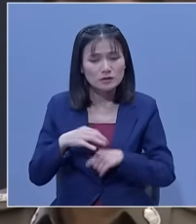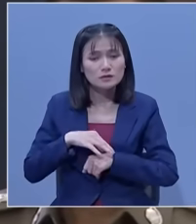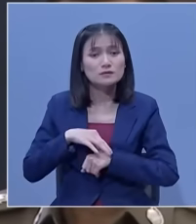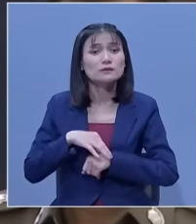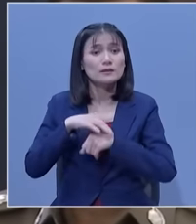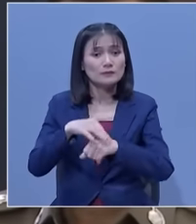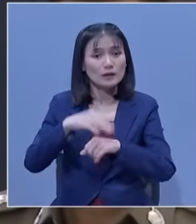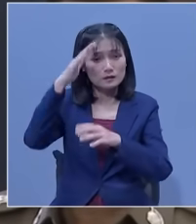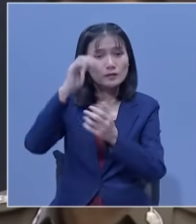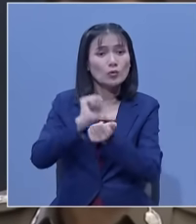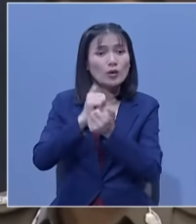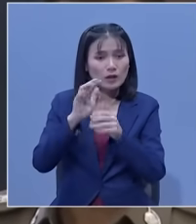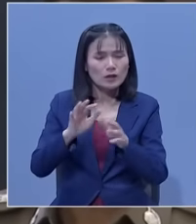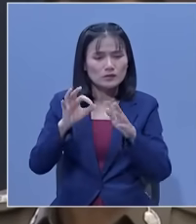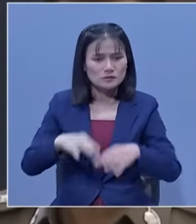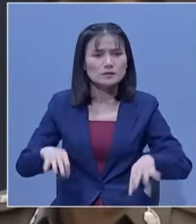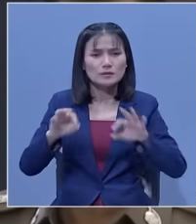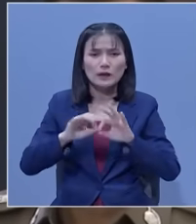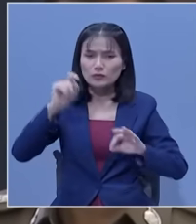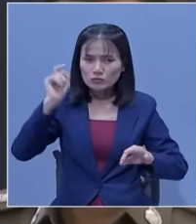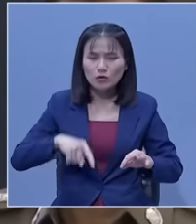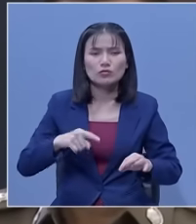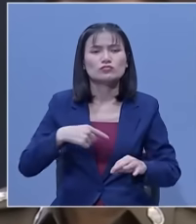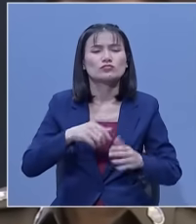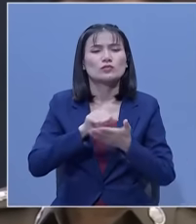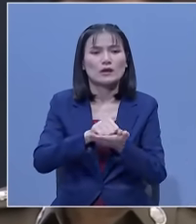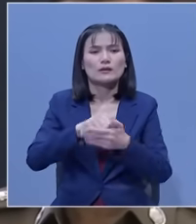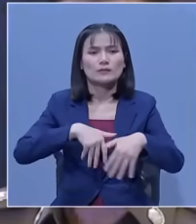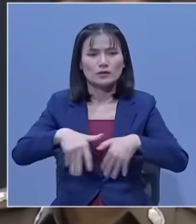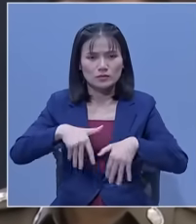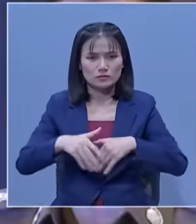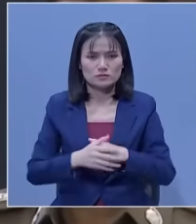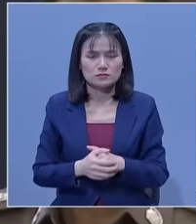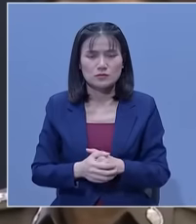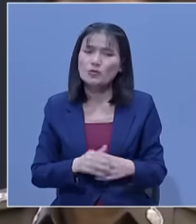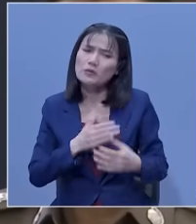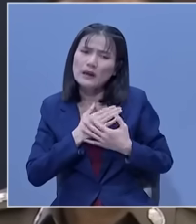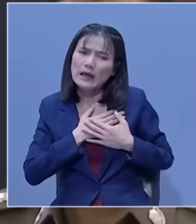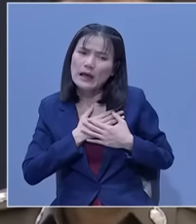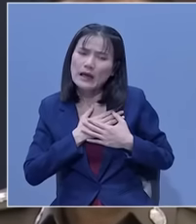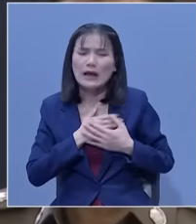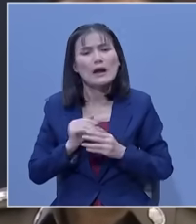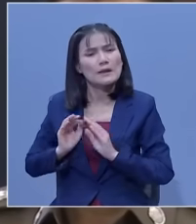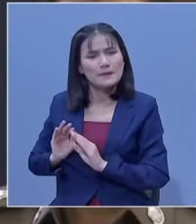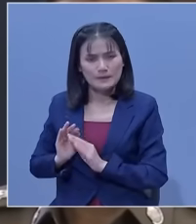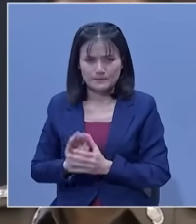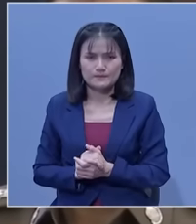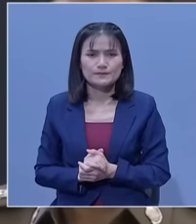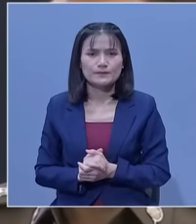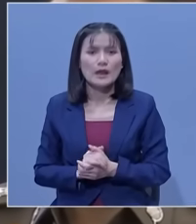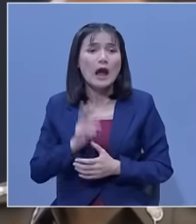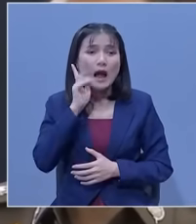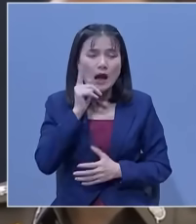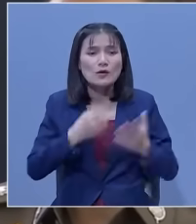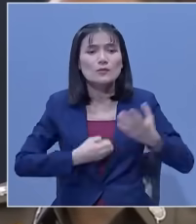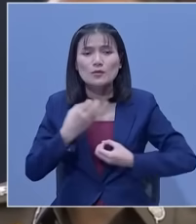เนี่ยเอาความรักนั้นเก็บไว้ในใจดีกว่านะครับแล้วก็เรื่องของเอ่อเรื่องของการที่เราจะต้องไปก้าวก่ายหรือว่าให้ข่าวต่าง